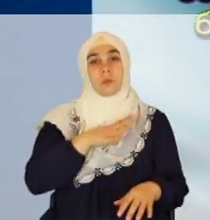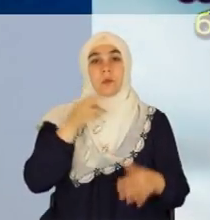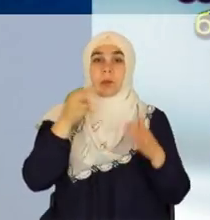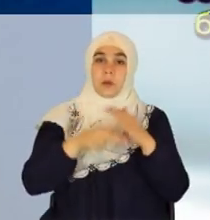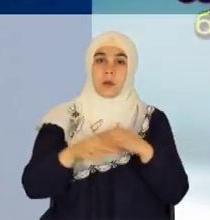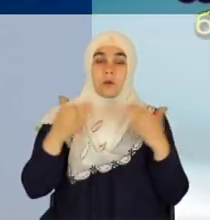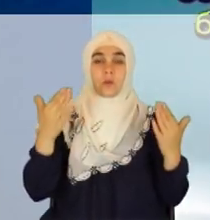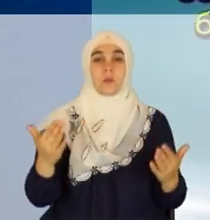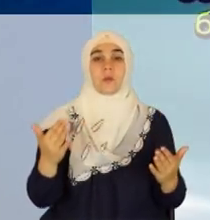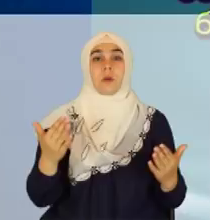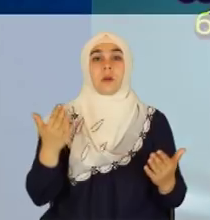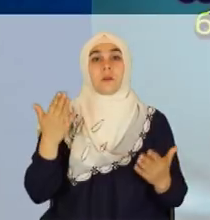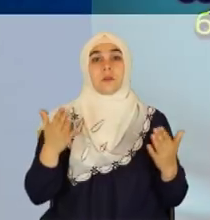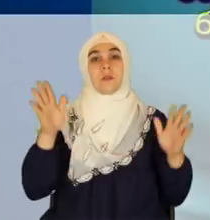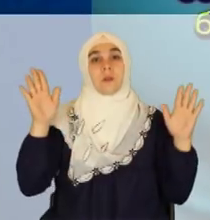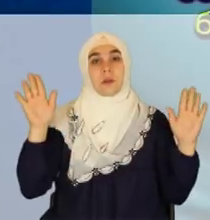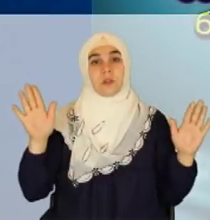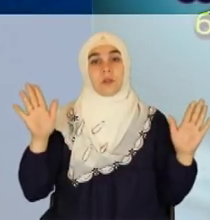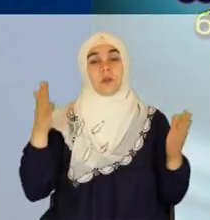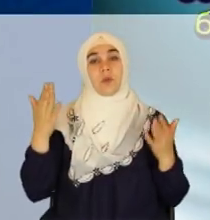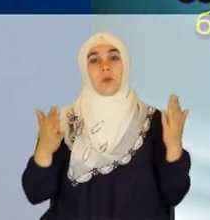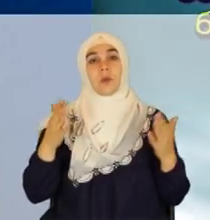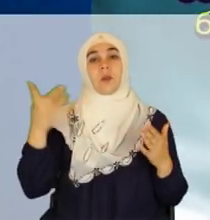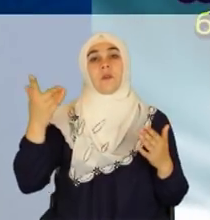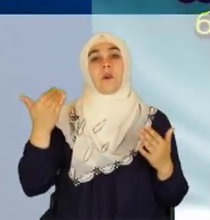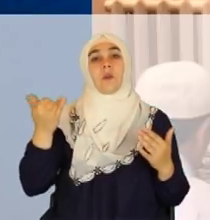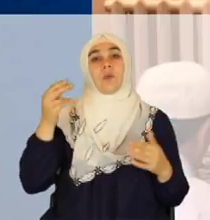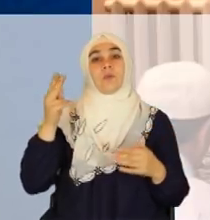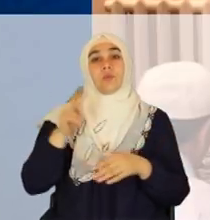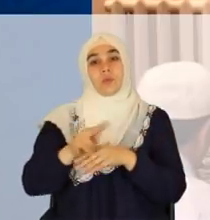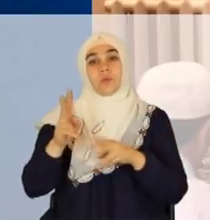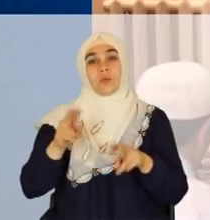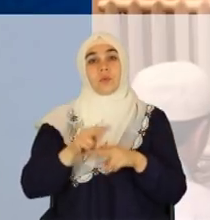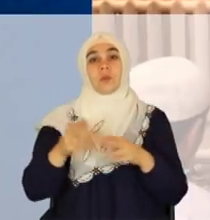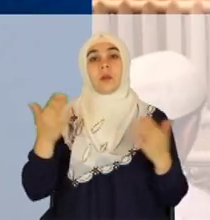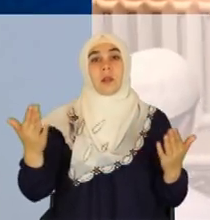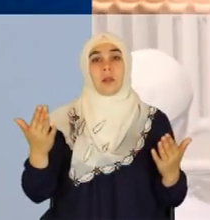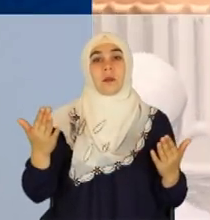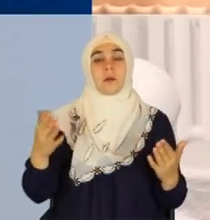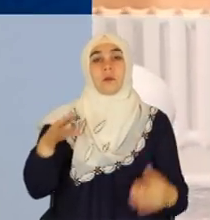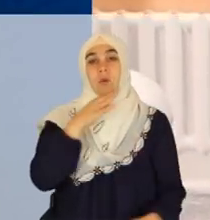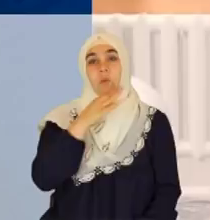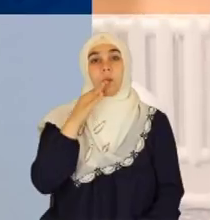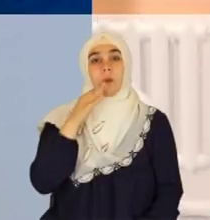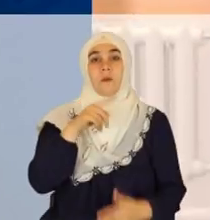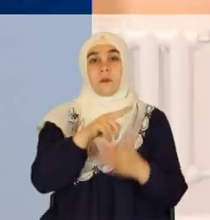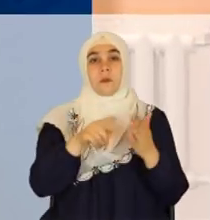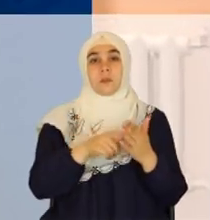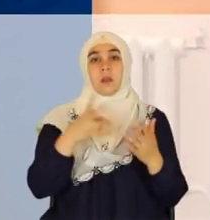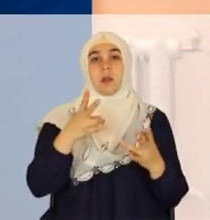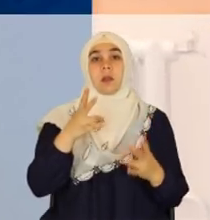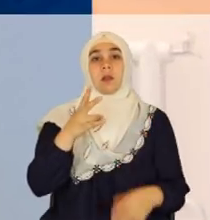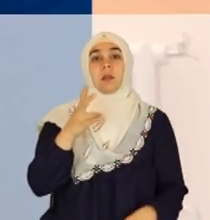payg'ambar bo'lganmilar yoki farishta yoki valiymilar? Bu savol ko'p berildi.